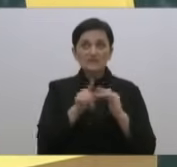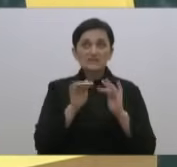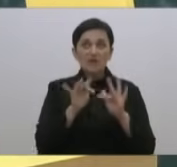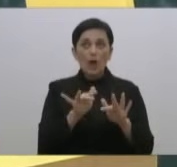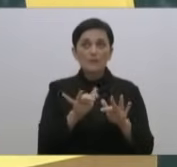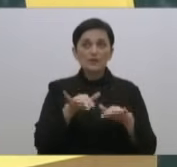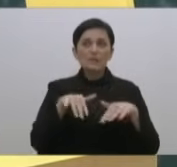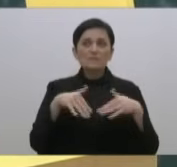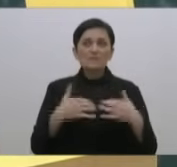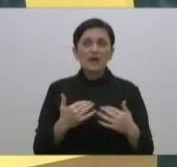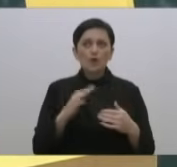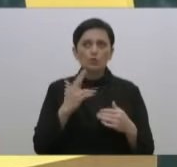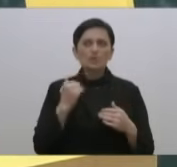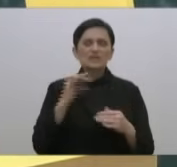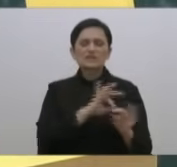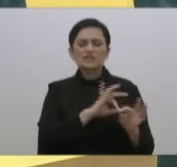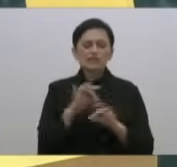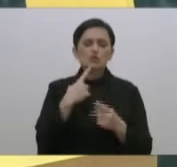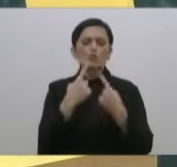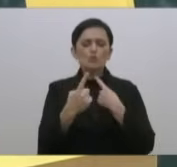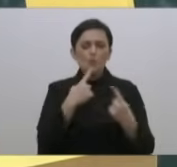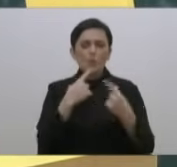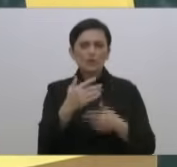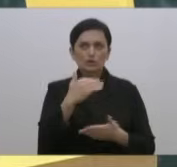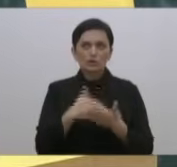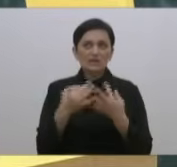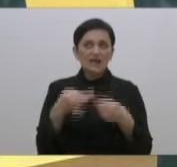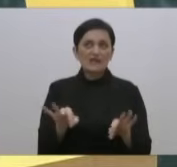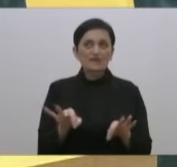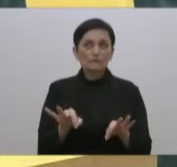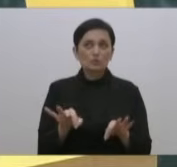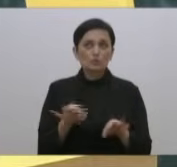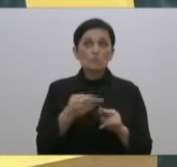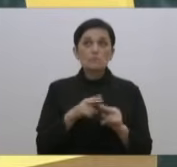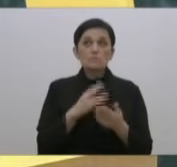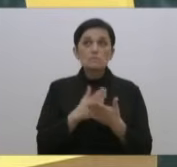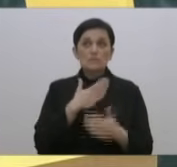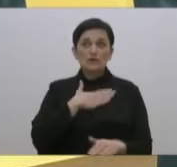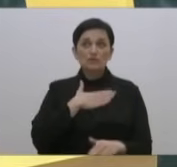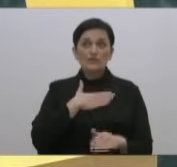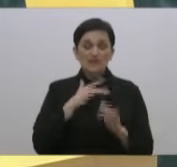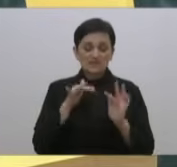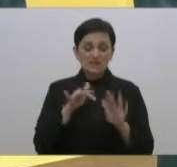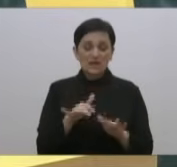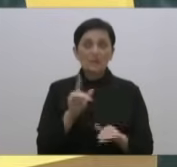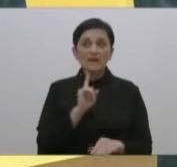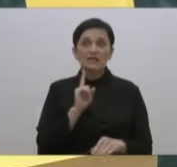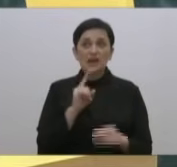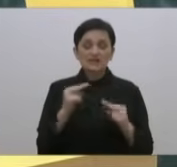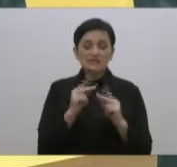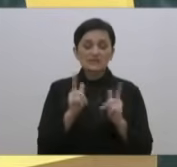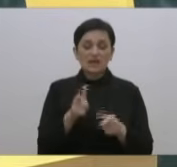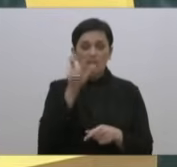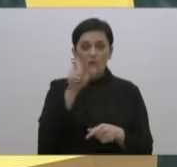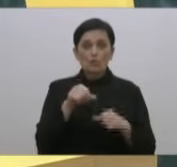წარმოებული დაუღალავი და ინტენსიური მოლაპარაკებების შედეგად გათავისუფლდნენ. ეს არის ჩვენი საქმე, რაც